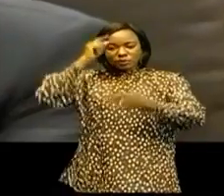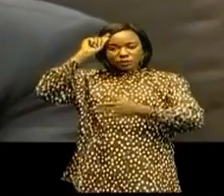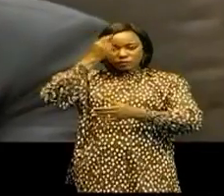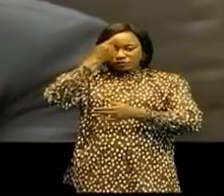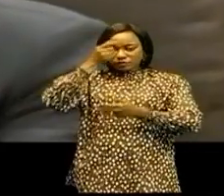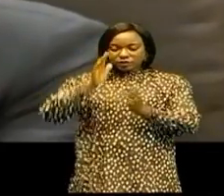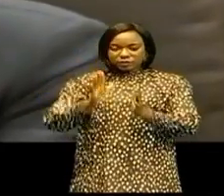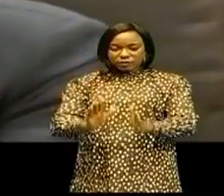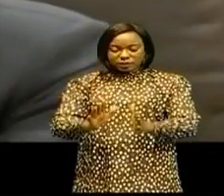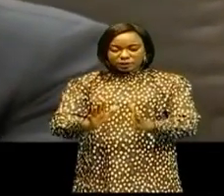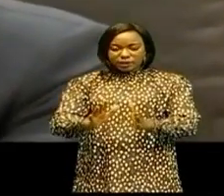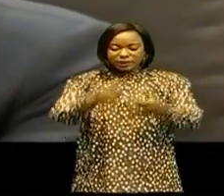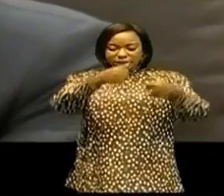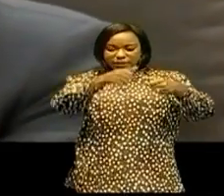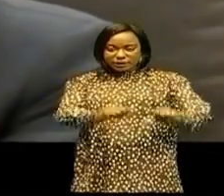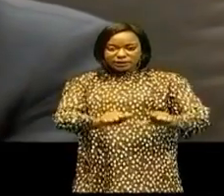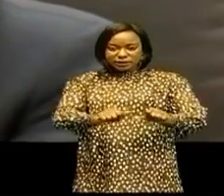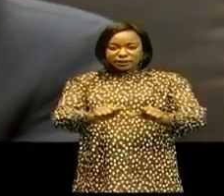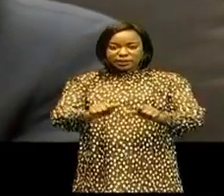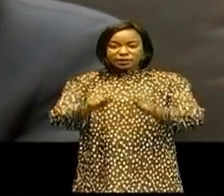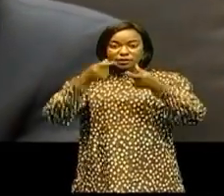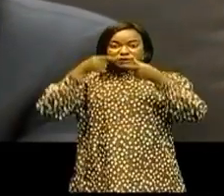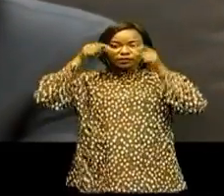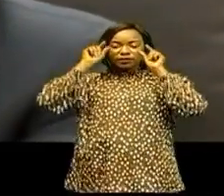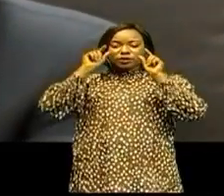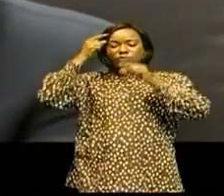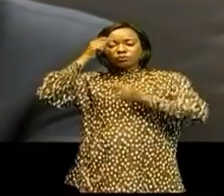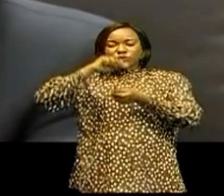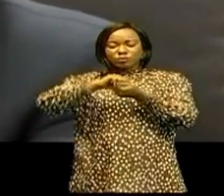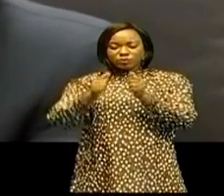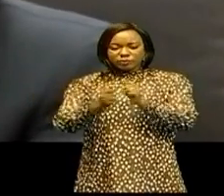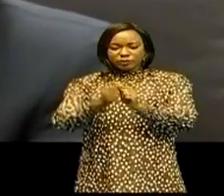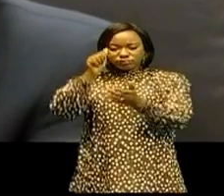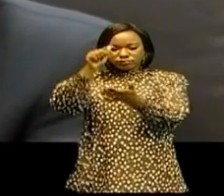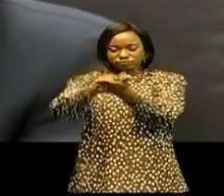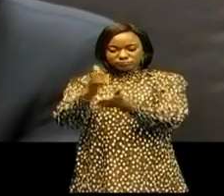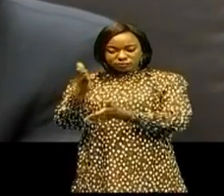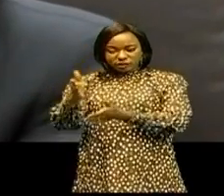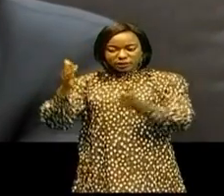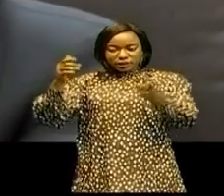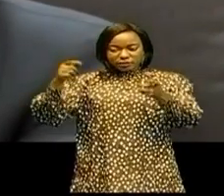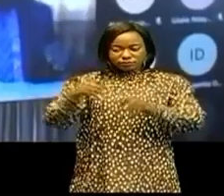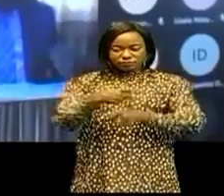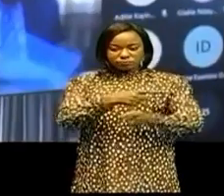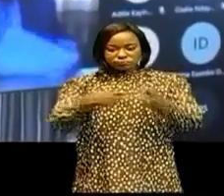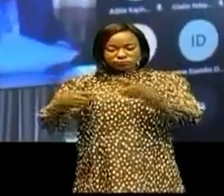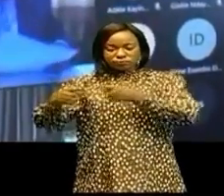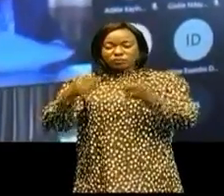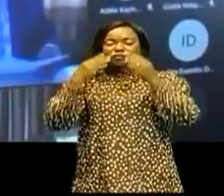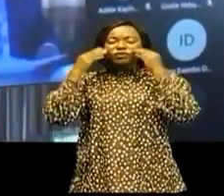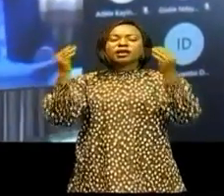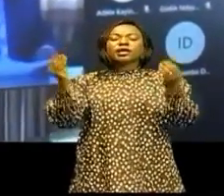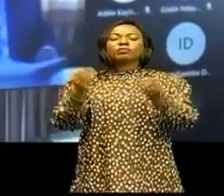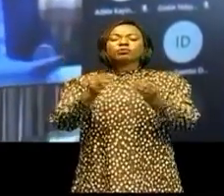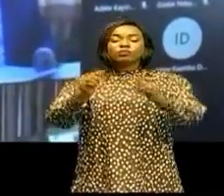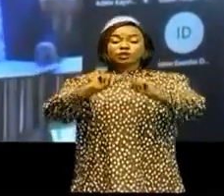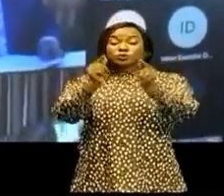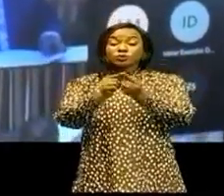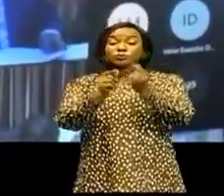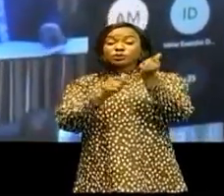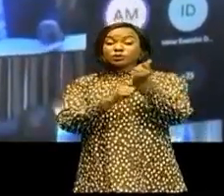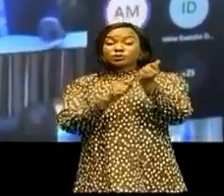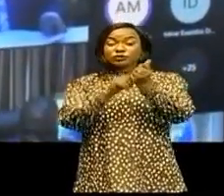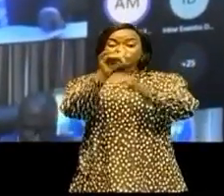gouvernement de rester en alerte face à ce genre de situation. C'est ainsi qu'une délégation